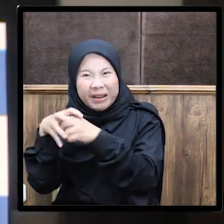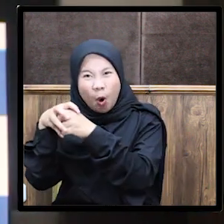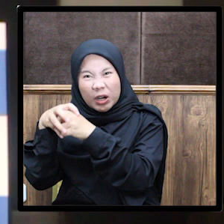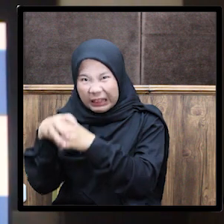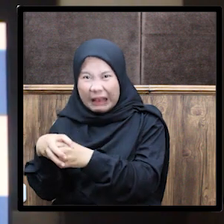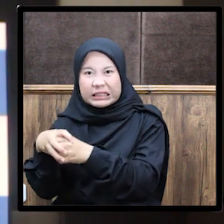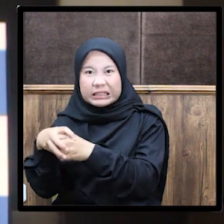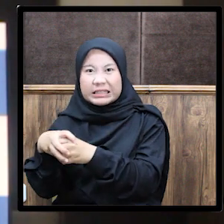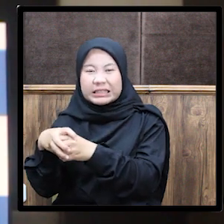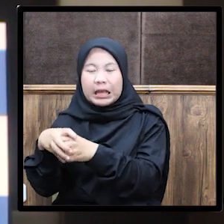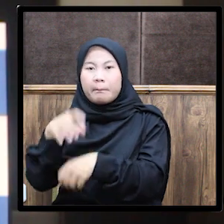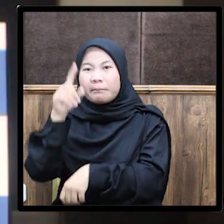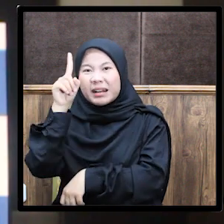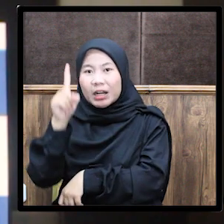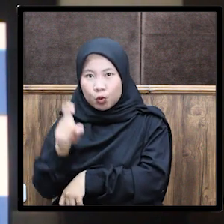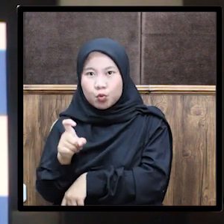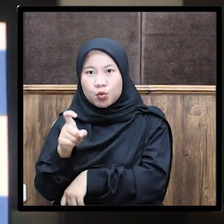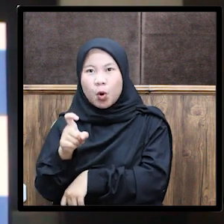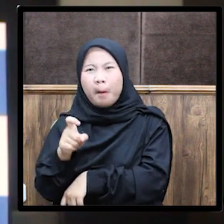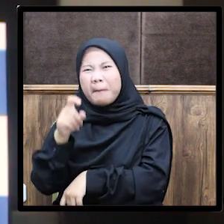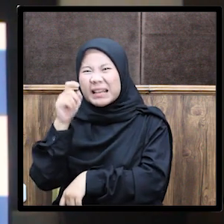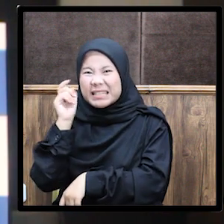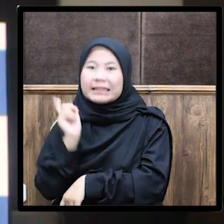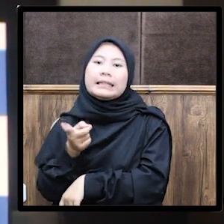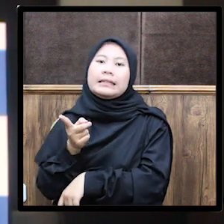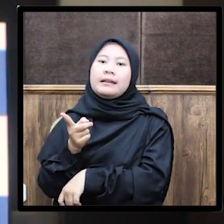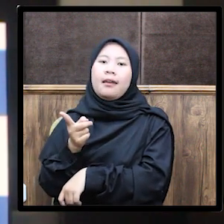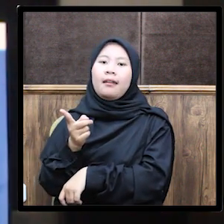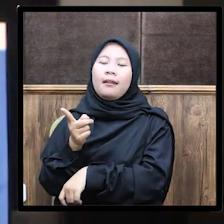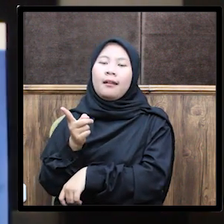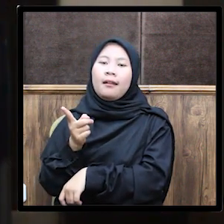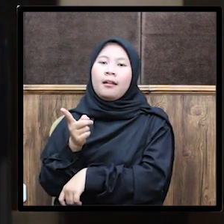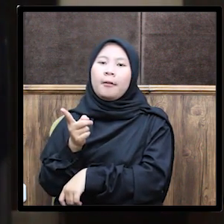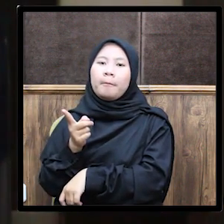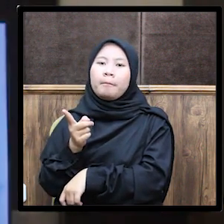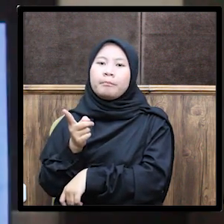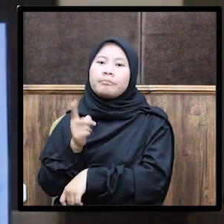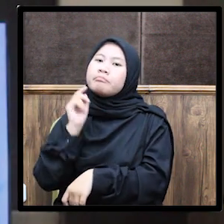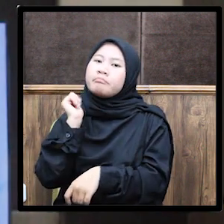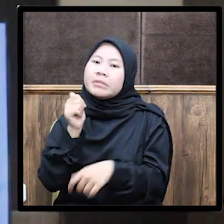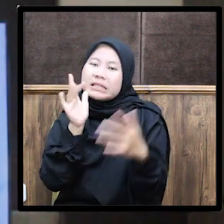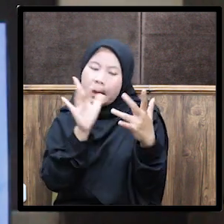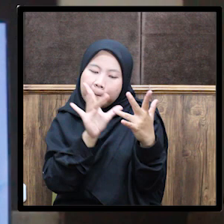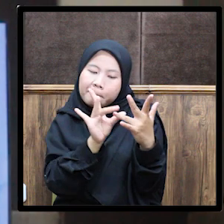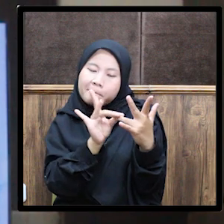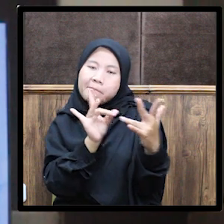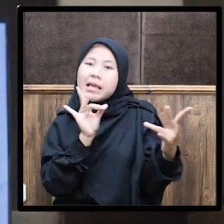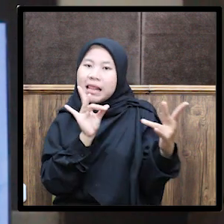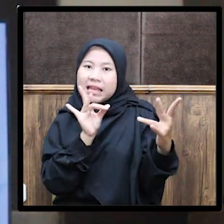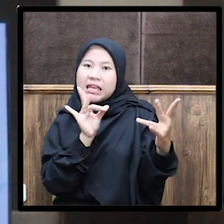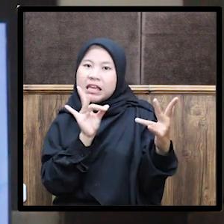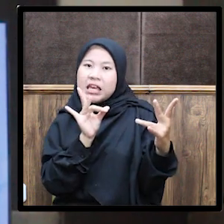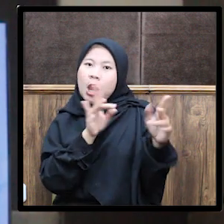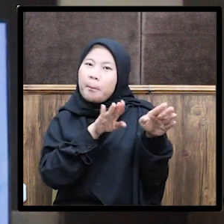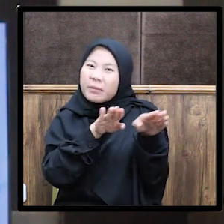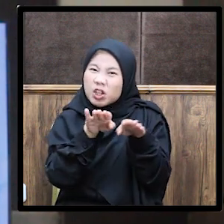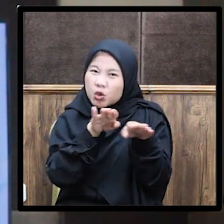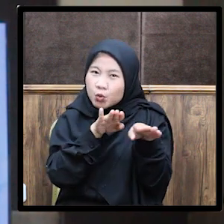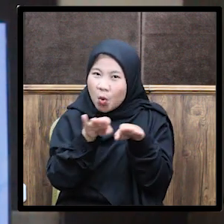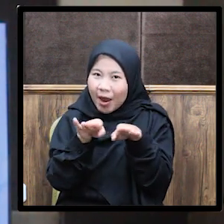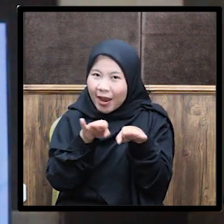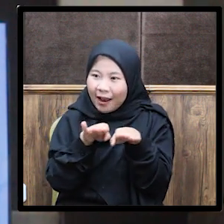perlu kemudian benar-benar memastikan untuk memilih sesuai dengan atau mereka-mereka